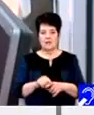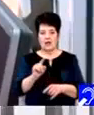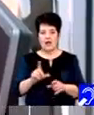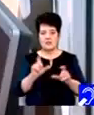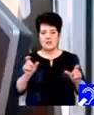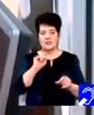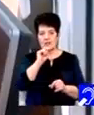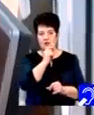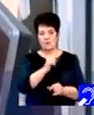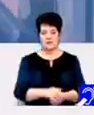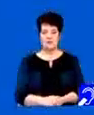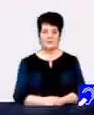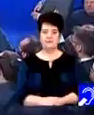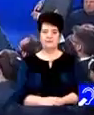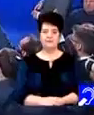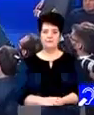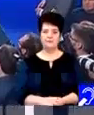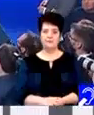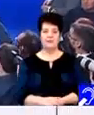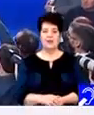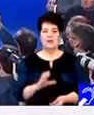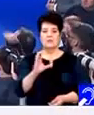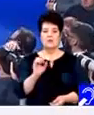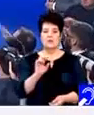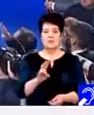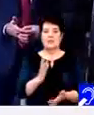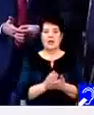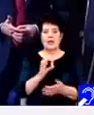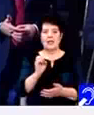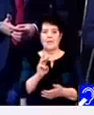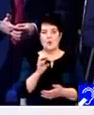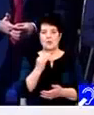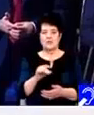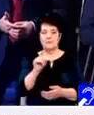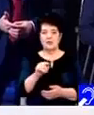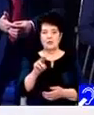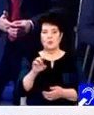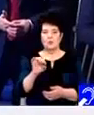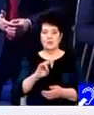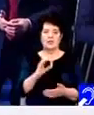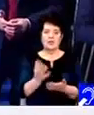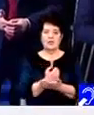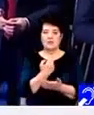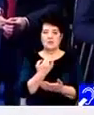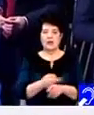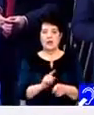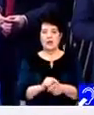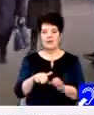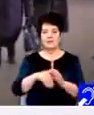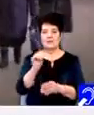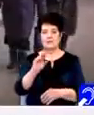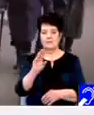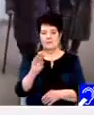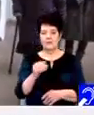agenții economici evazioniști. Scrutin fără emoții pentru Vladimir Putin, care a câștigat încă un mandat de președinte al